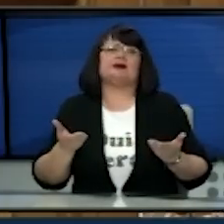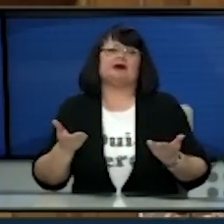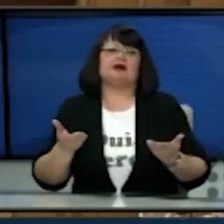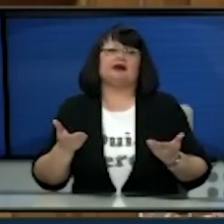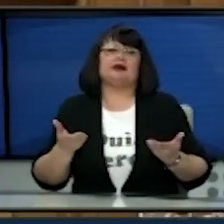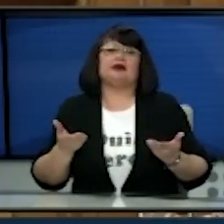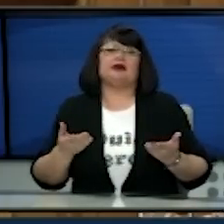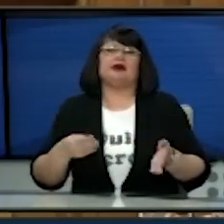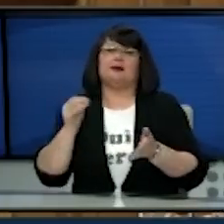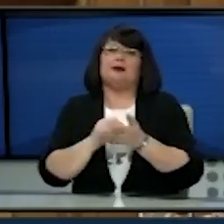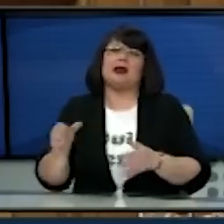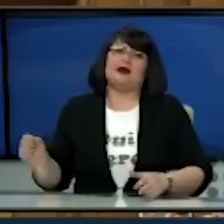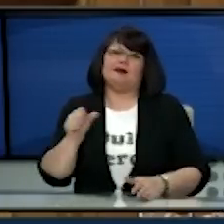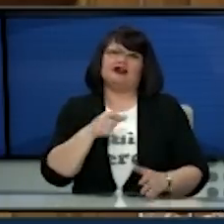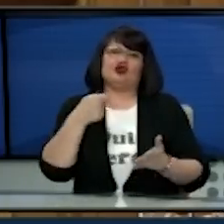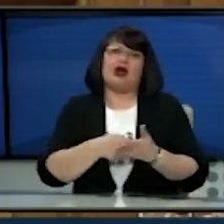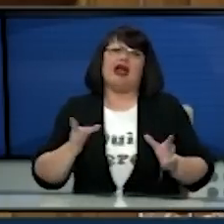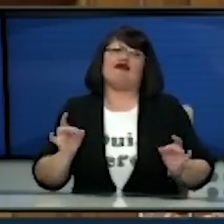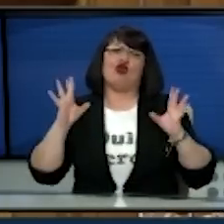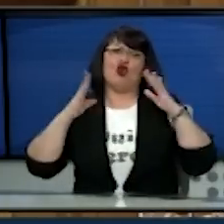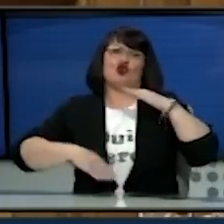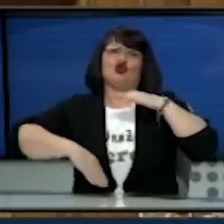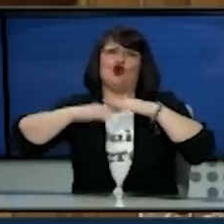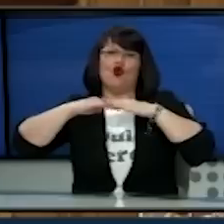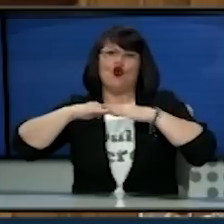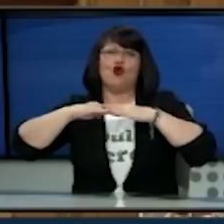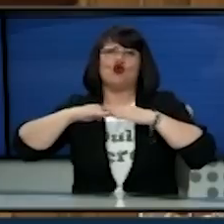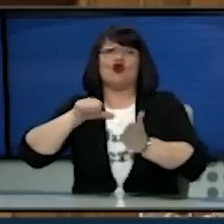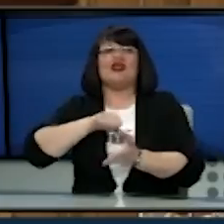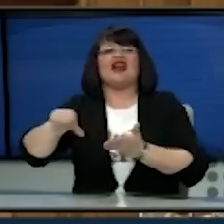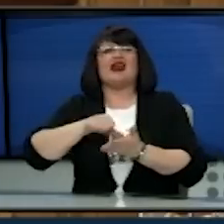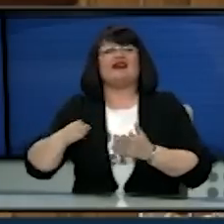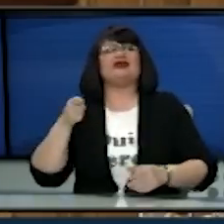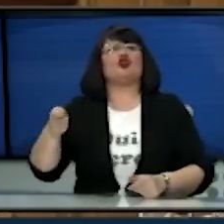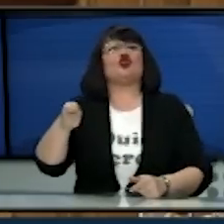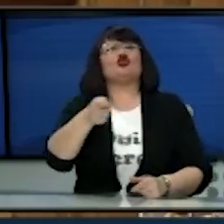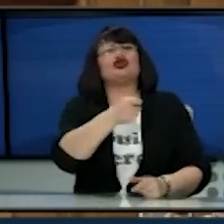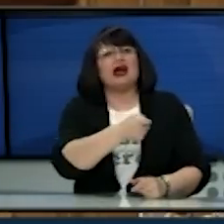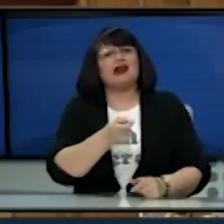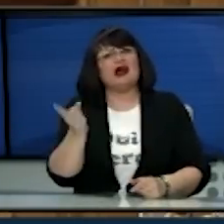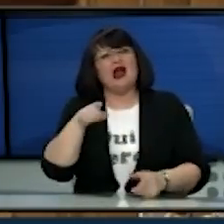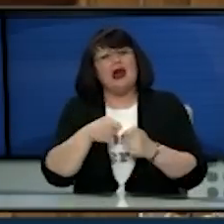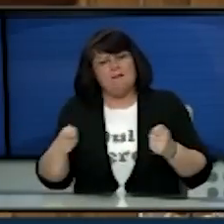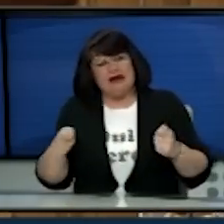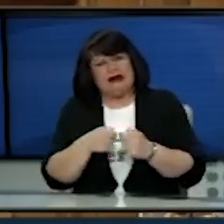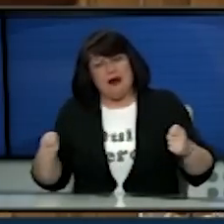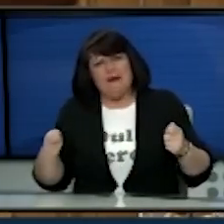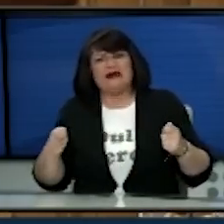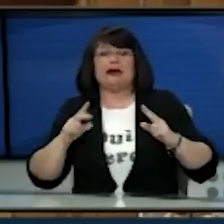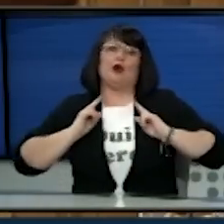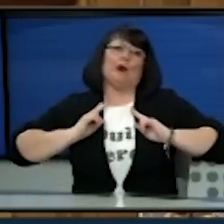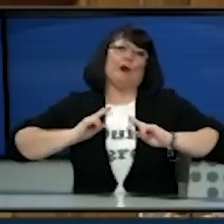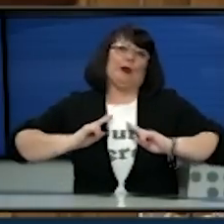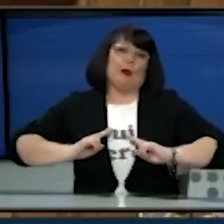ελάφρυνση με επαναφορά του αφορολόγητου ορίου και σε διαγραφές χρεών και άλλα μέτρα, τέλος πάντων,